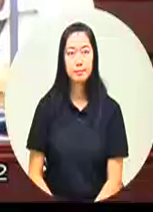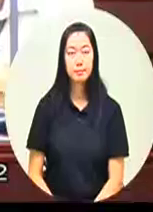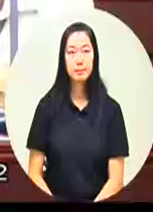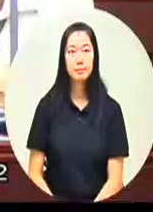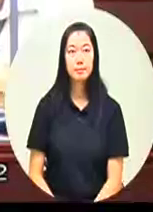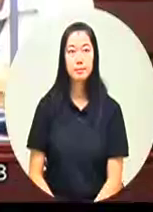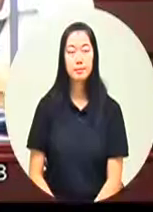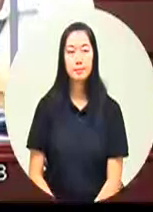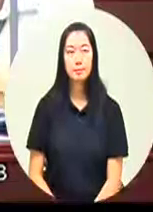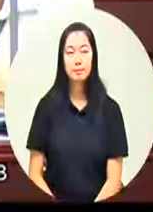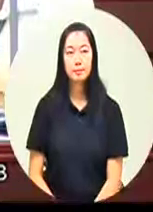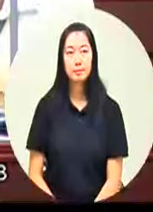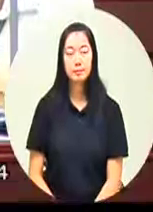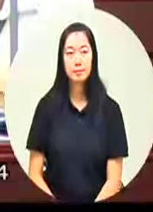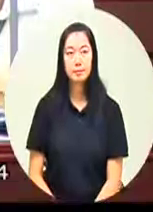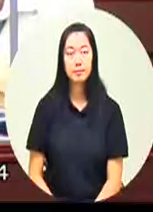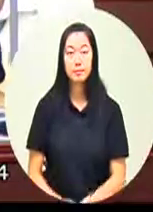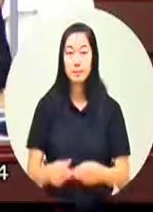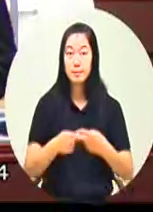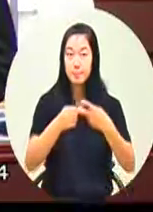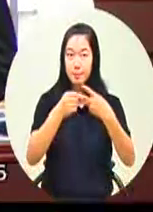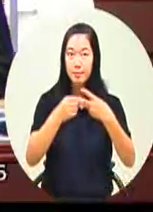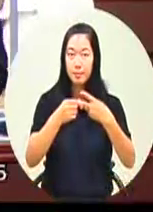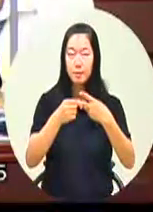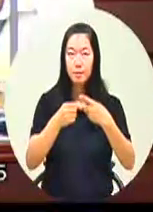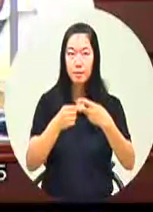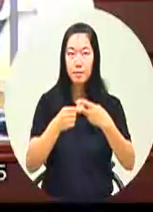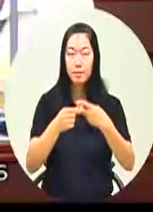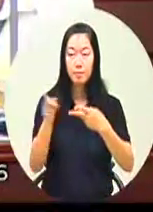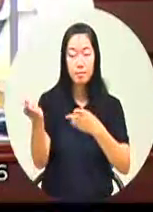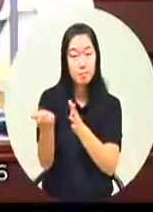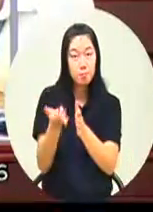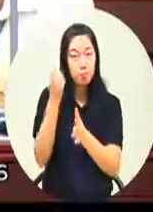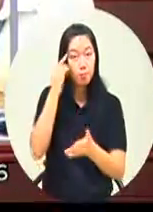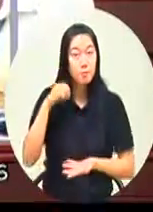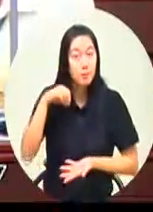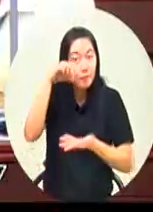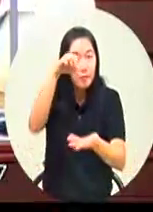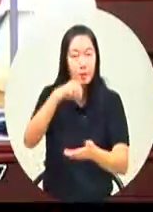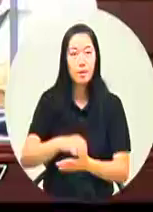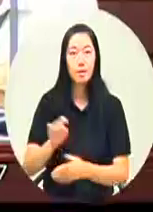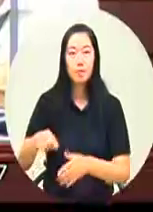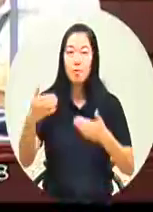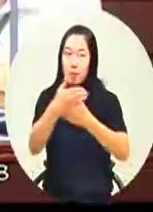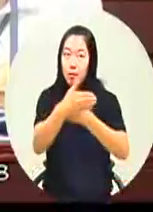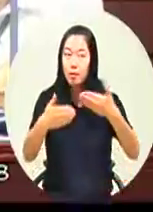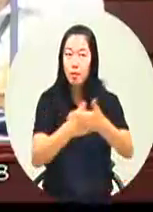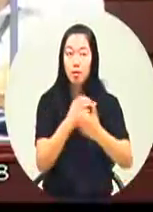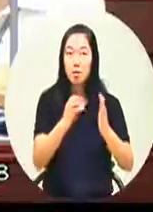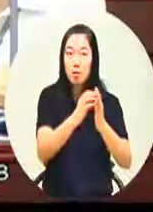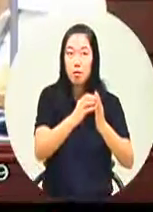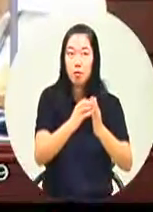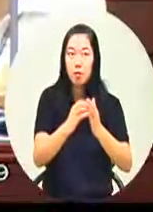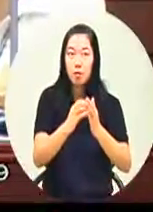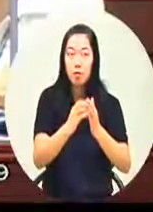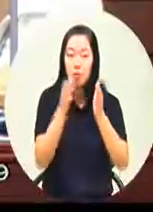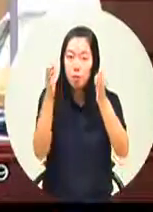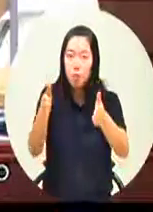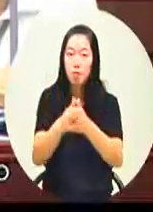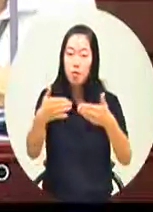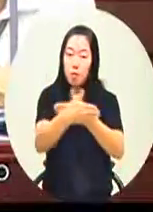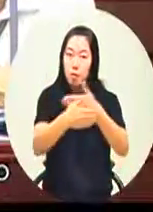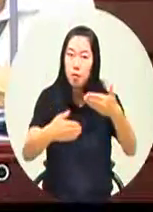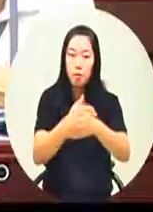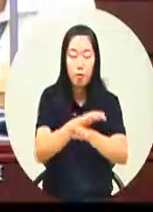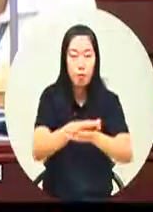们的东西哈、哦。那第二个就是说，刚才议员提到的哈。哦其实交通局对于一些交通安全的维